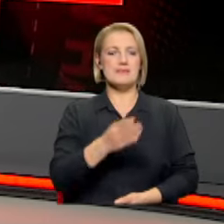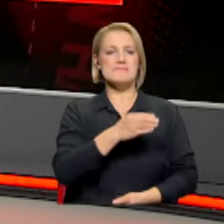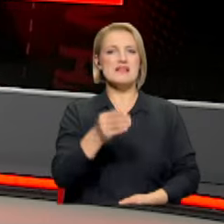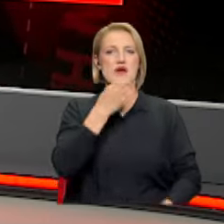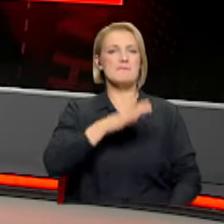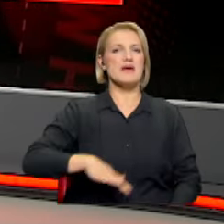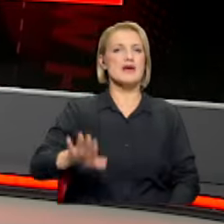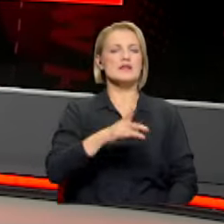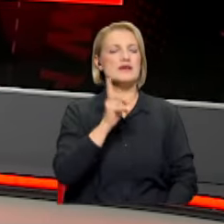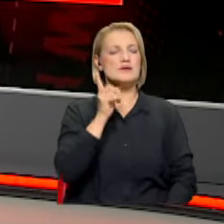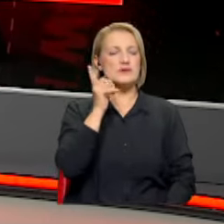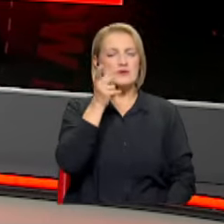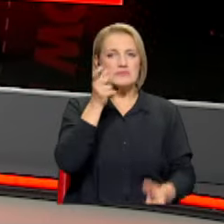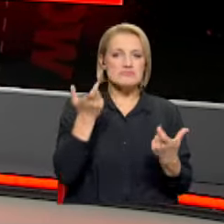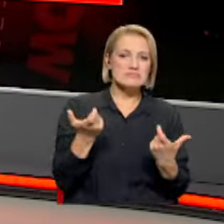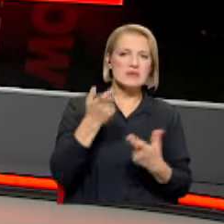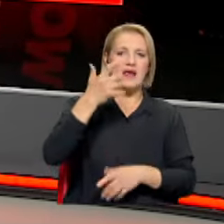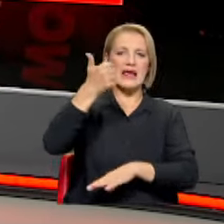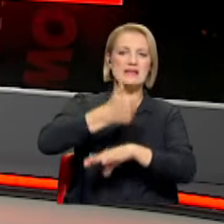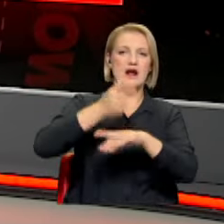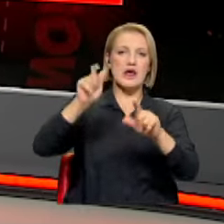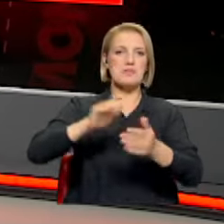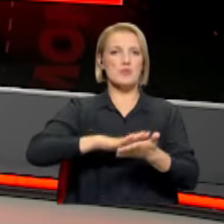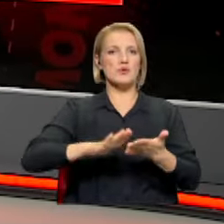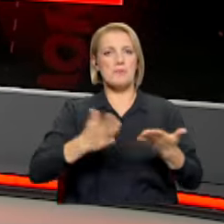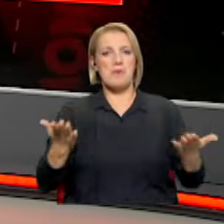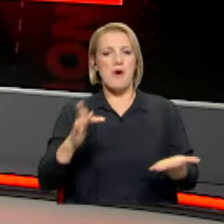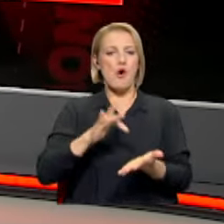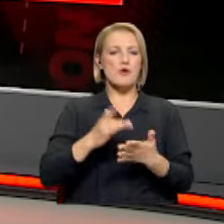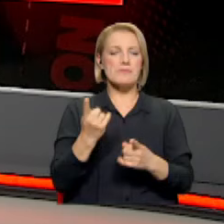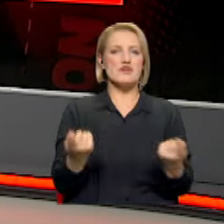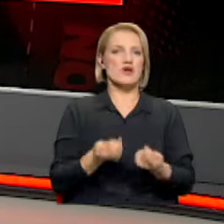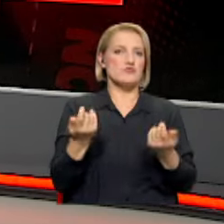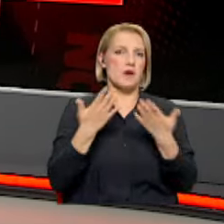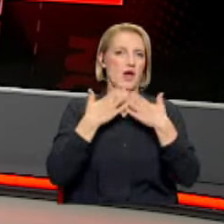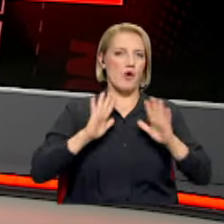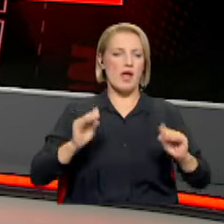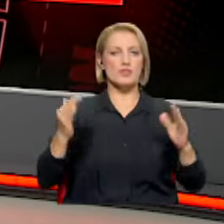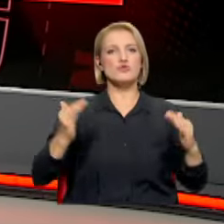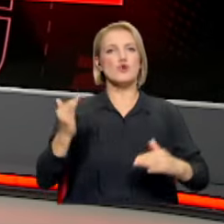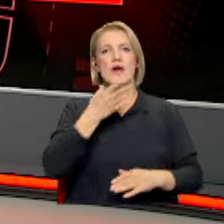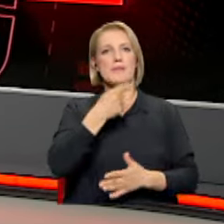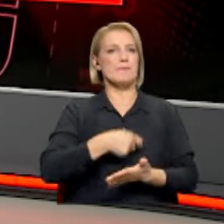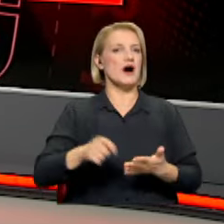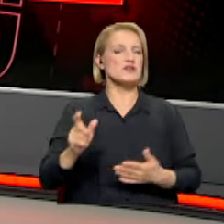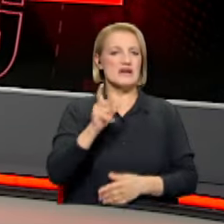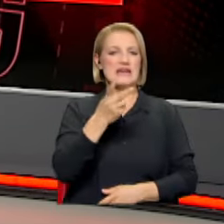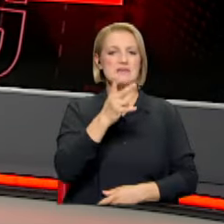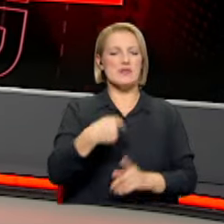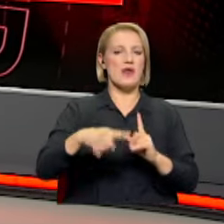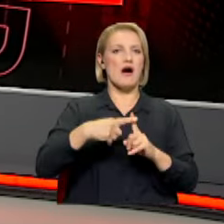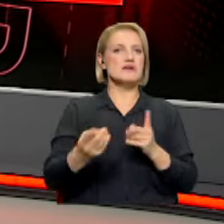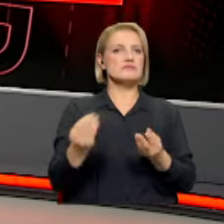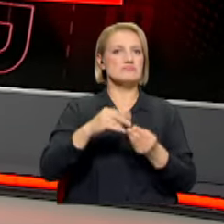Milyonlarca emeklinin gözü kulağı iktidarın yapacağı düzenlemede ama henüz ortada bir çalışma yok. En düşük emekli aylığına 2000 lira